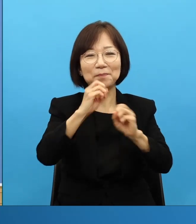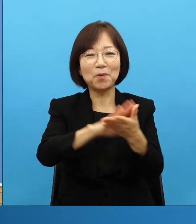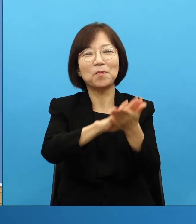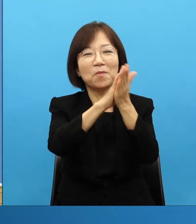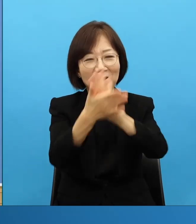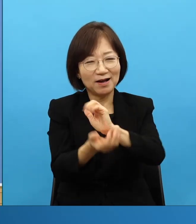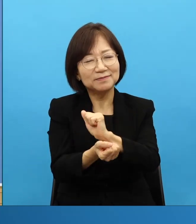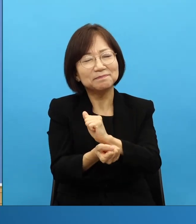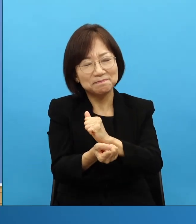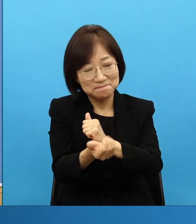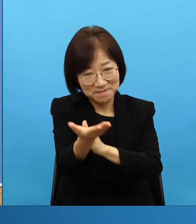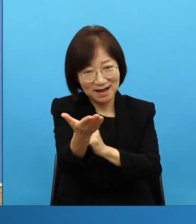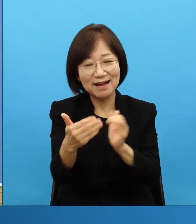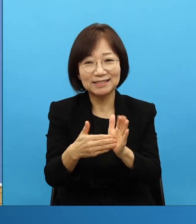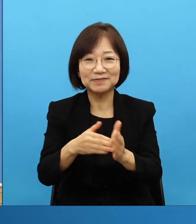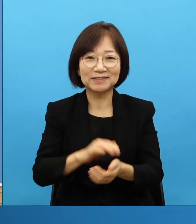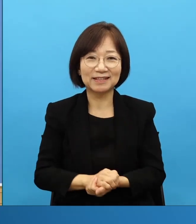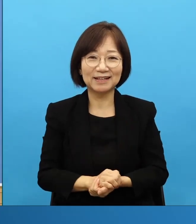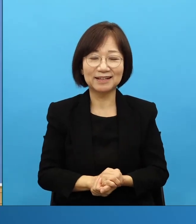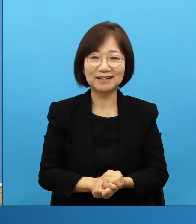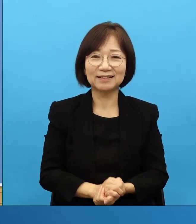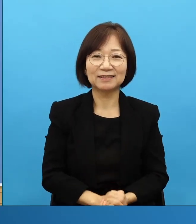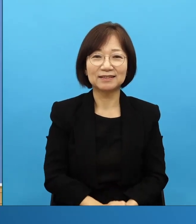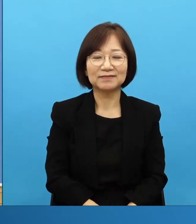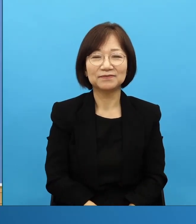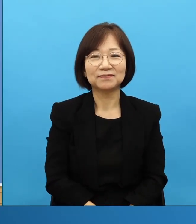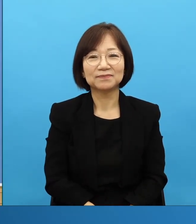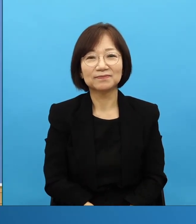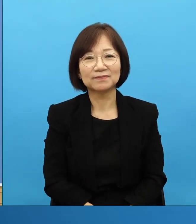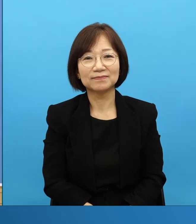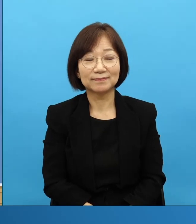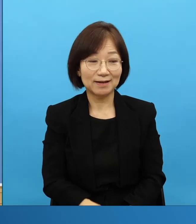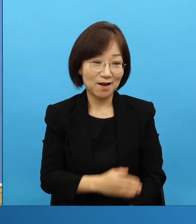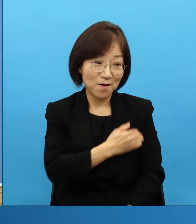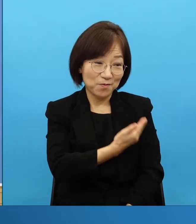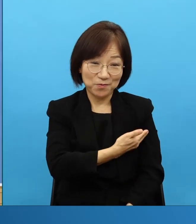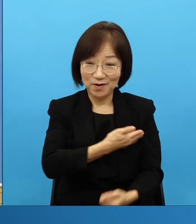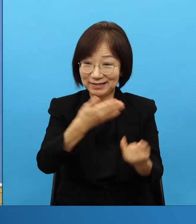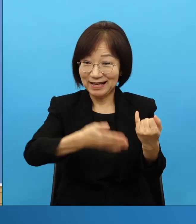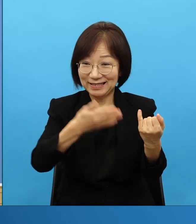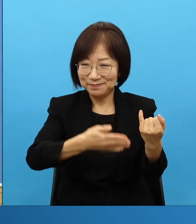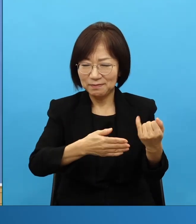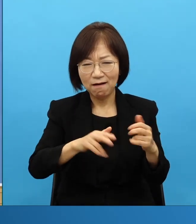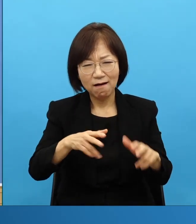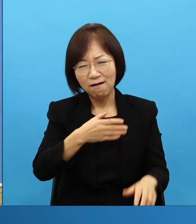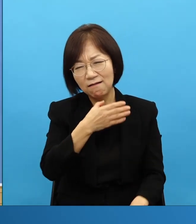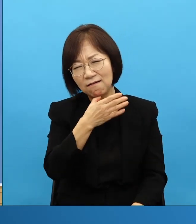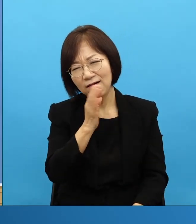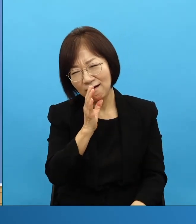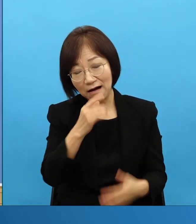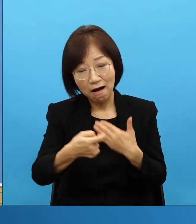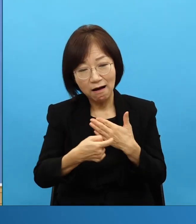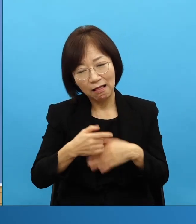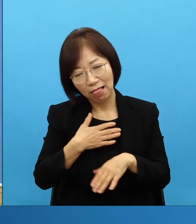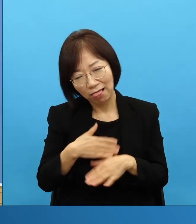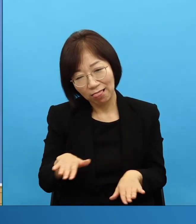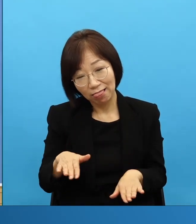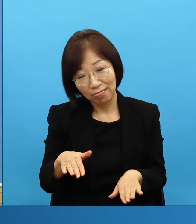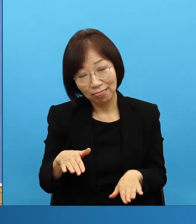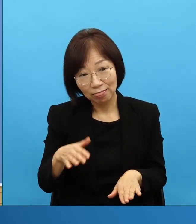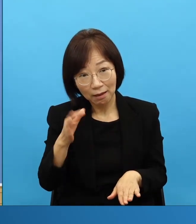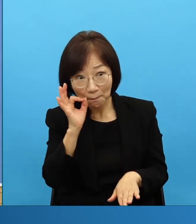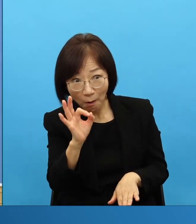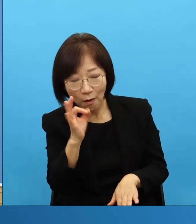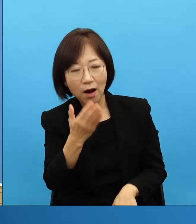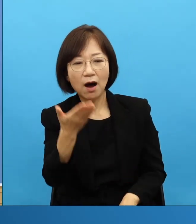world 우리 evangelization. 근사님들 아무 힘 없는 거 보이지만 아닙니다. 옛날에 이분들이요. 저 지하에서부터 기도했어요. And these senior deaconesses, they may look